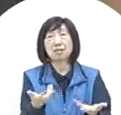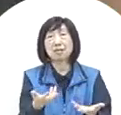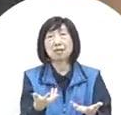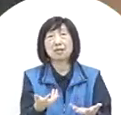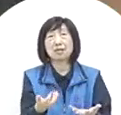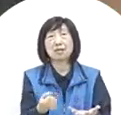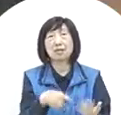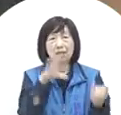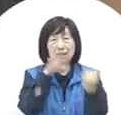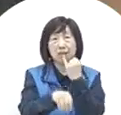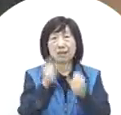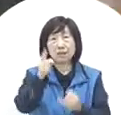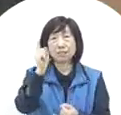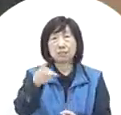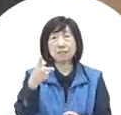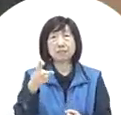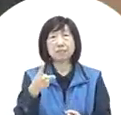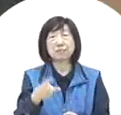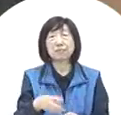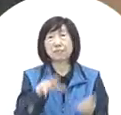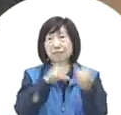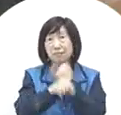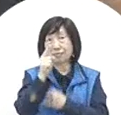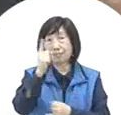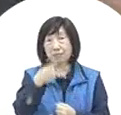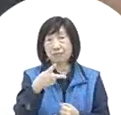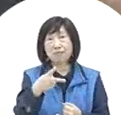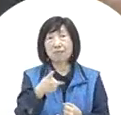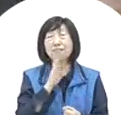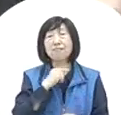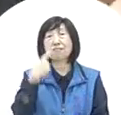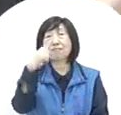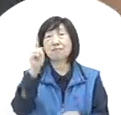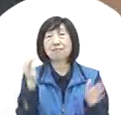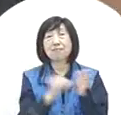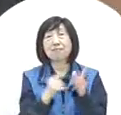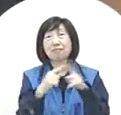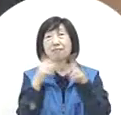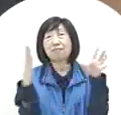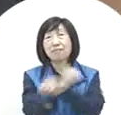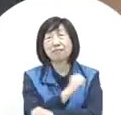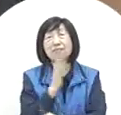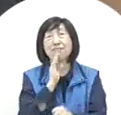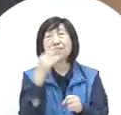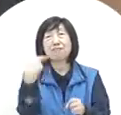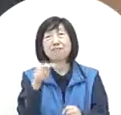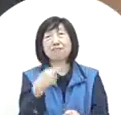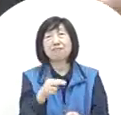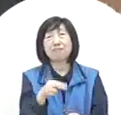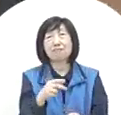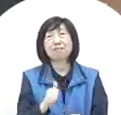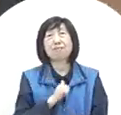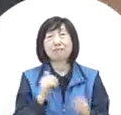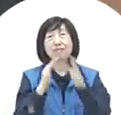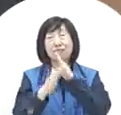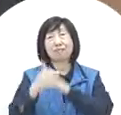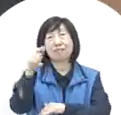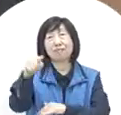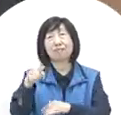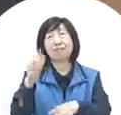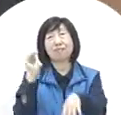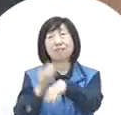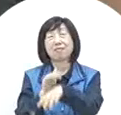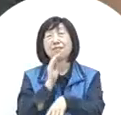也有到场， 他被性侵两次，报案你们可以让他失联。第三点，来，我继续讲，这市长是专家，廖局长你也是专